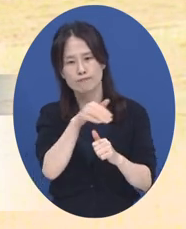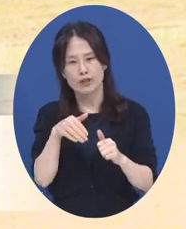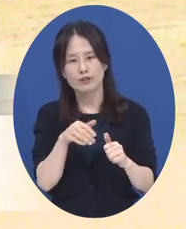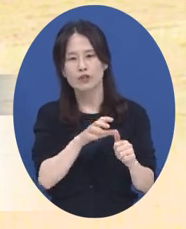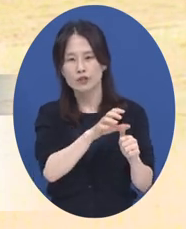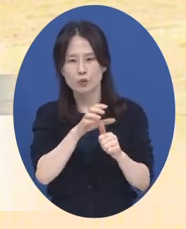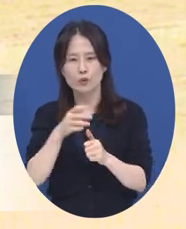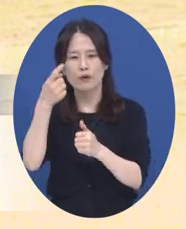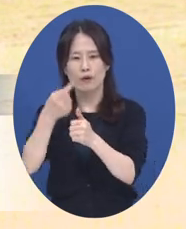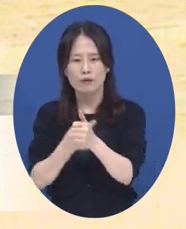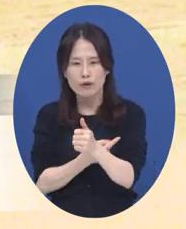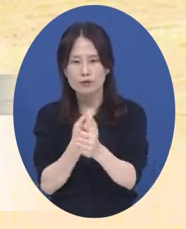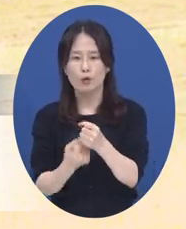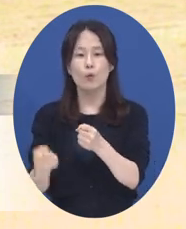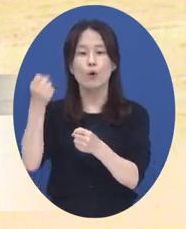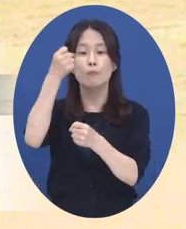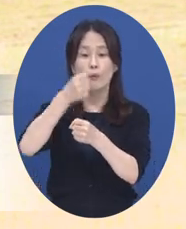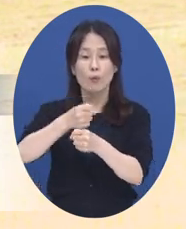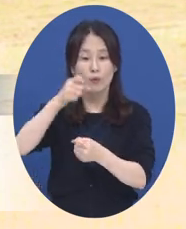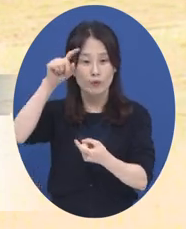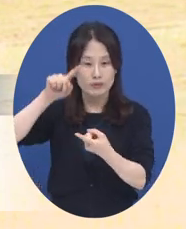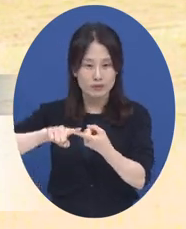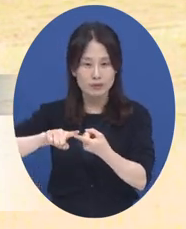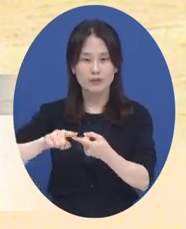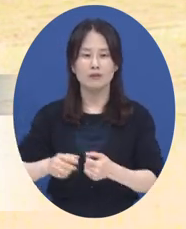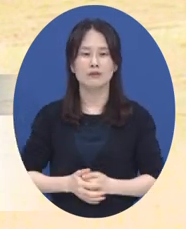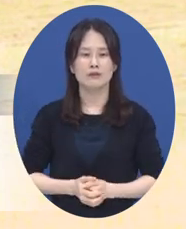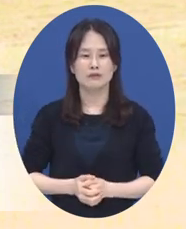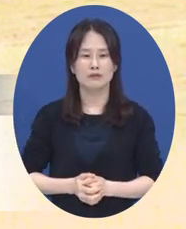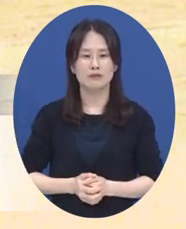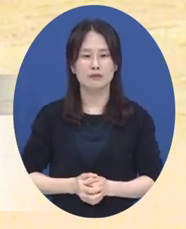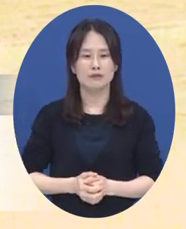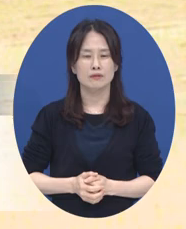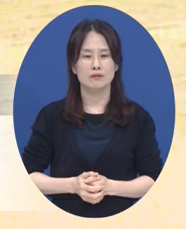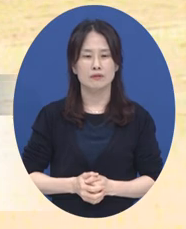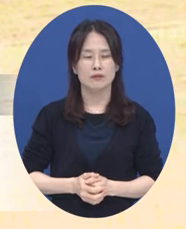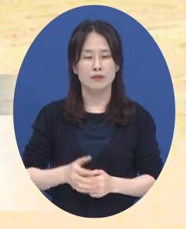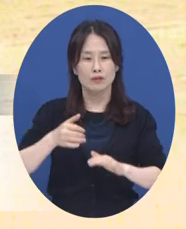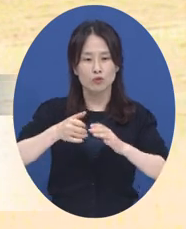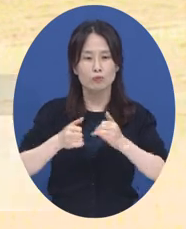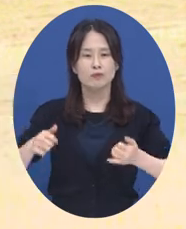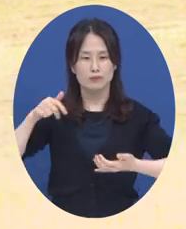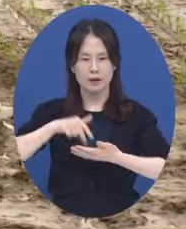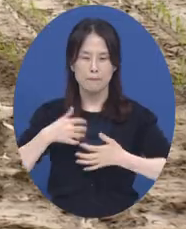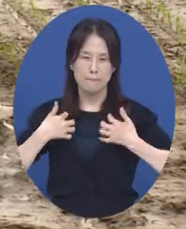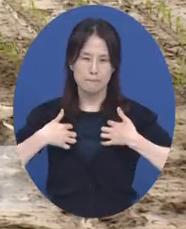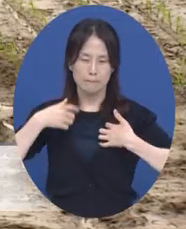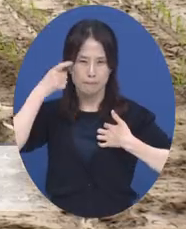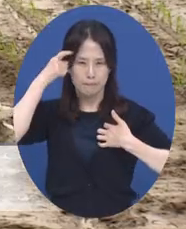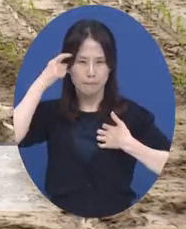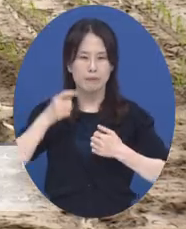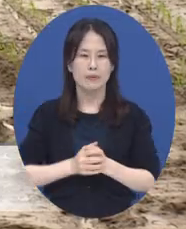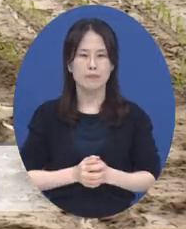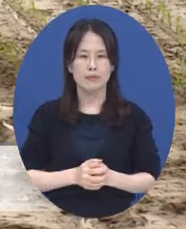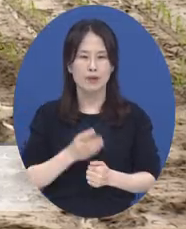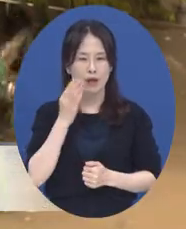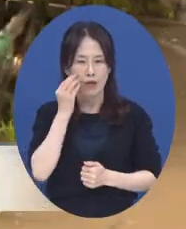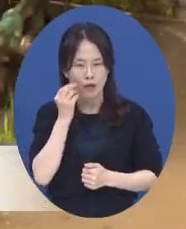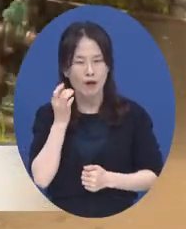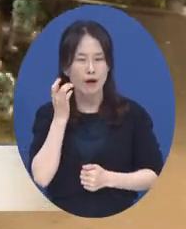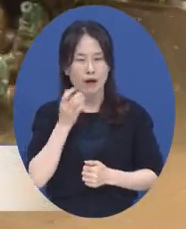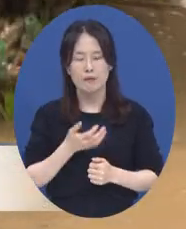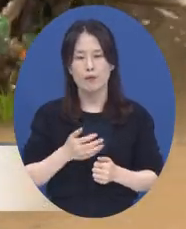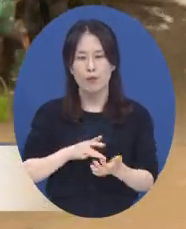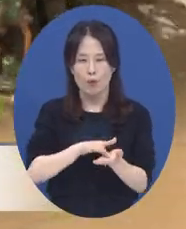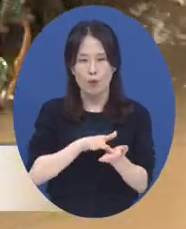친환경 우로 생태가 복원 된 데 대해서 굉장히 저희는 너 농민 으로서 반갑게 생각합니다 화학비료와 농약을 전혀 사용하지